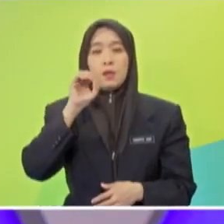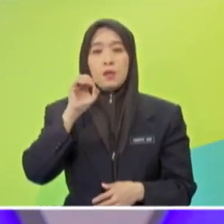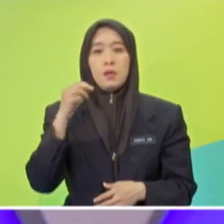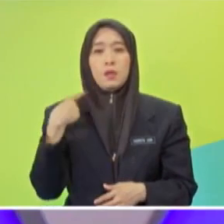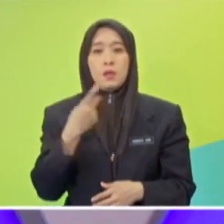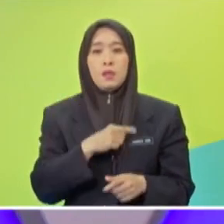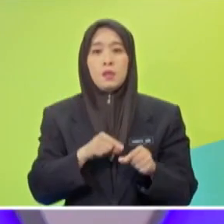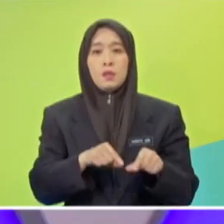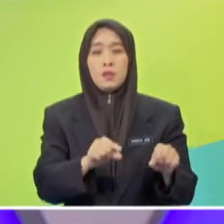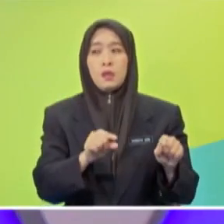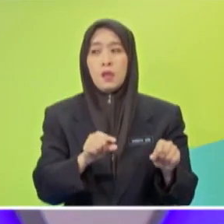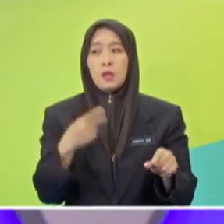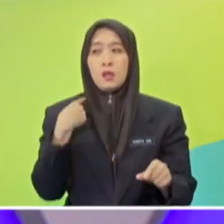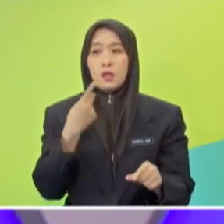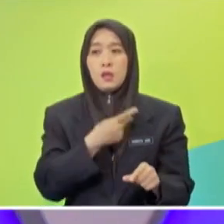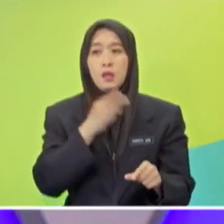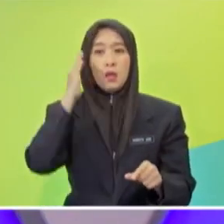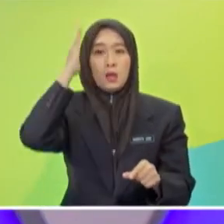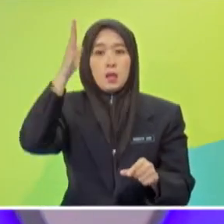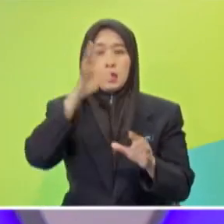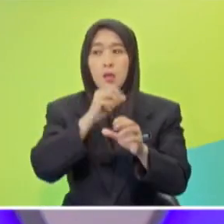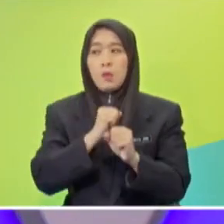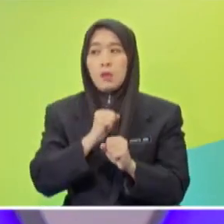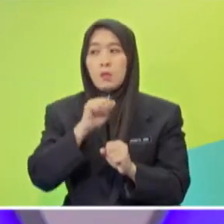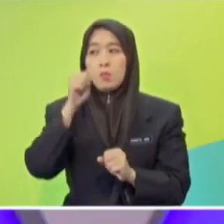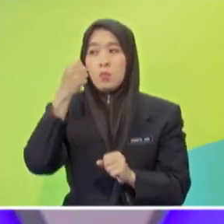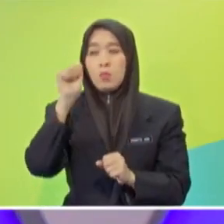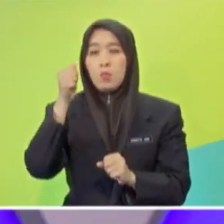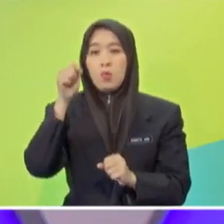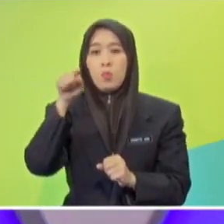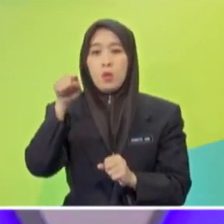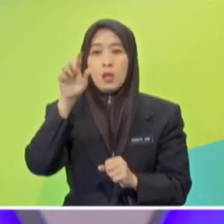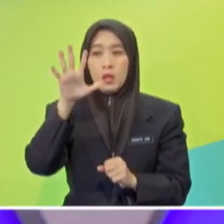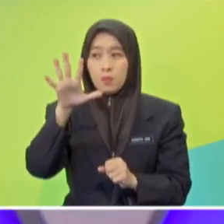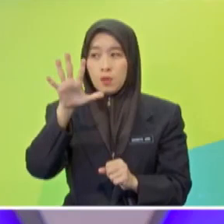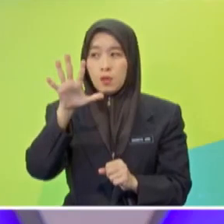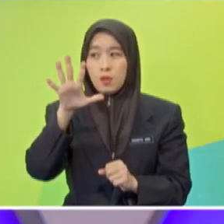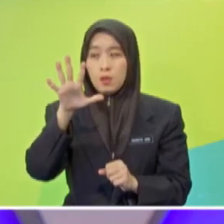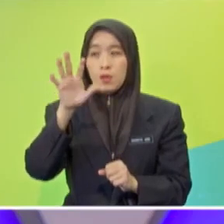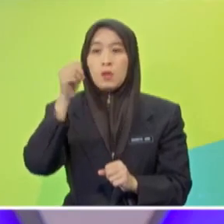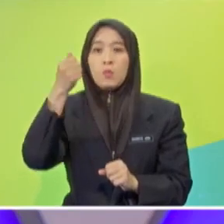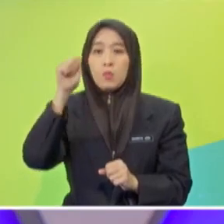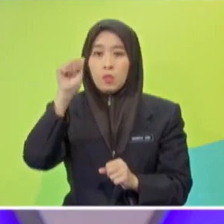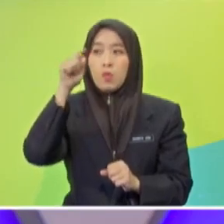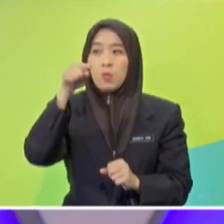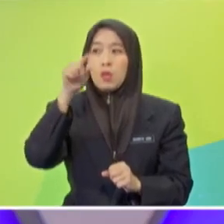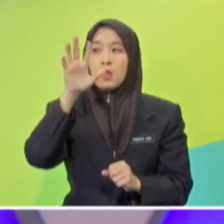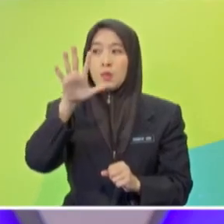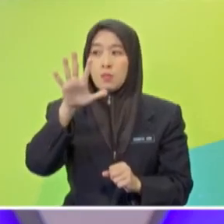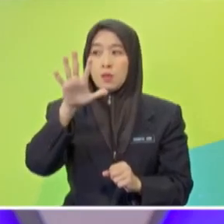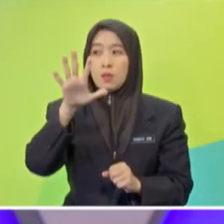1 2 kita akan dapat 10 perpuluhan 5 Oke 10 perpuluhan lima